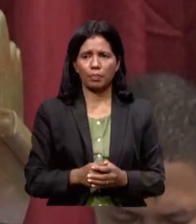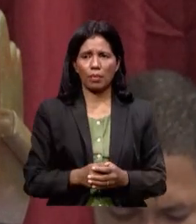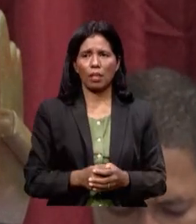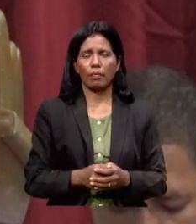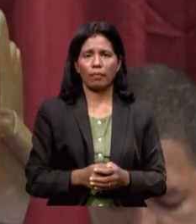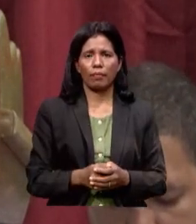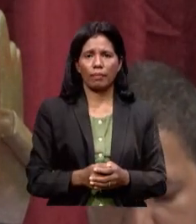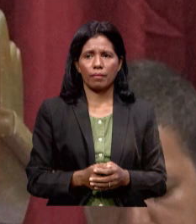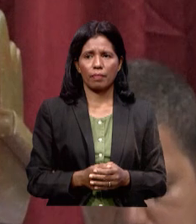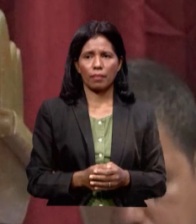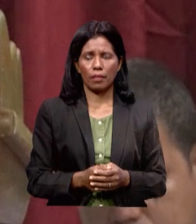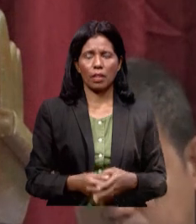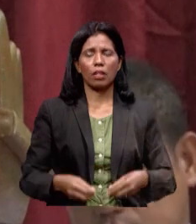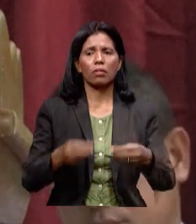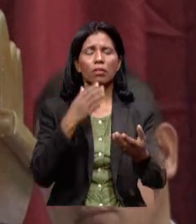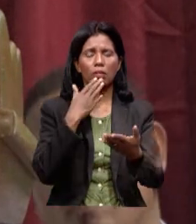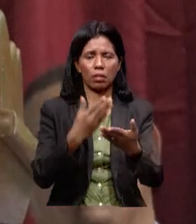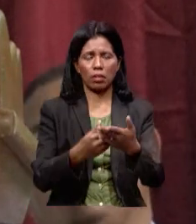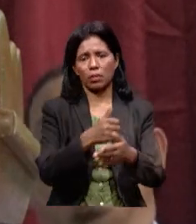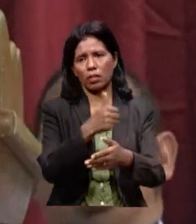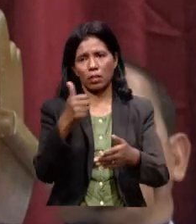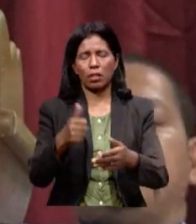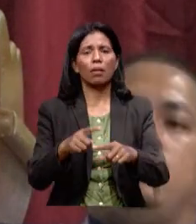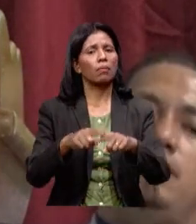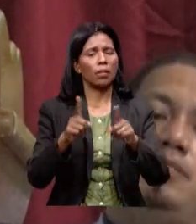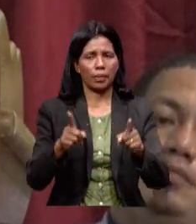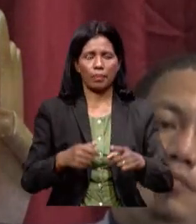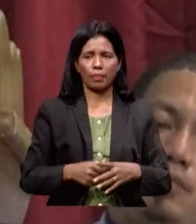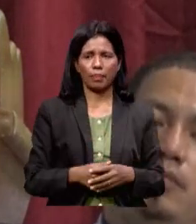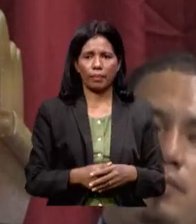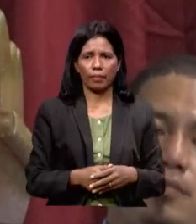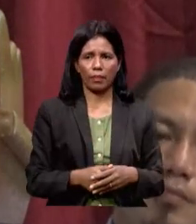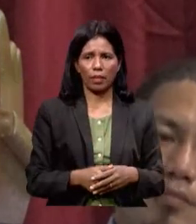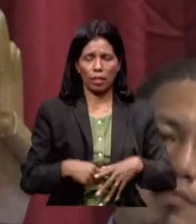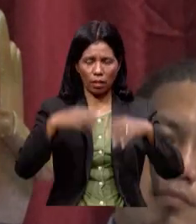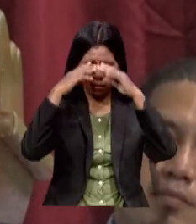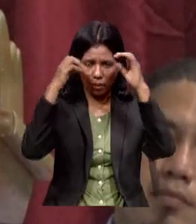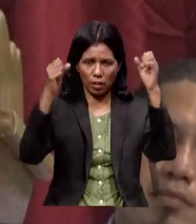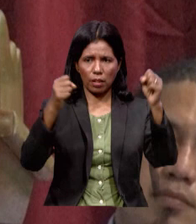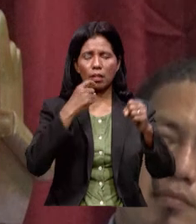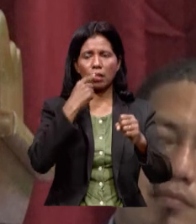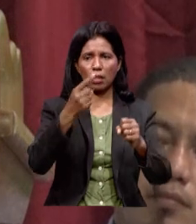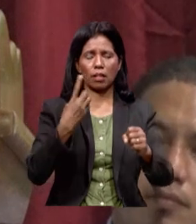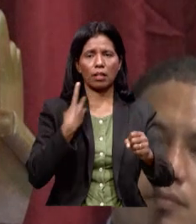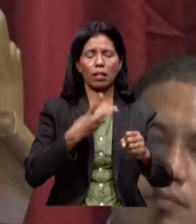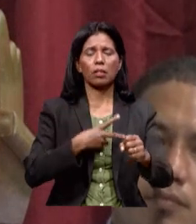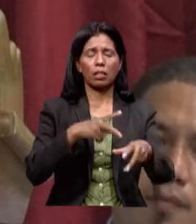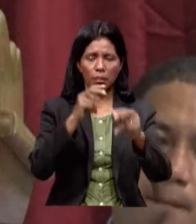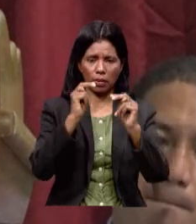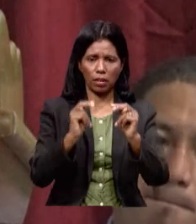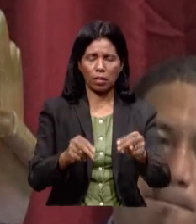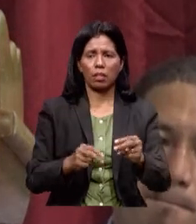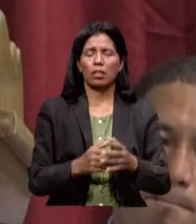seia potensial dari sir silu, mai be atau ini presiden dehan kita preciso